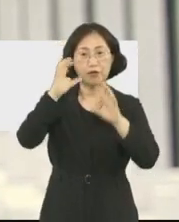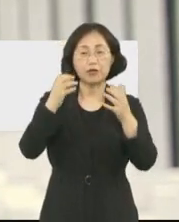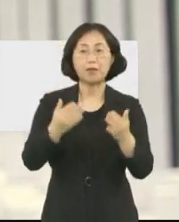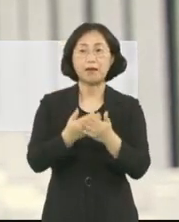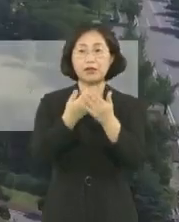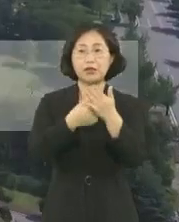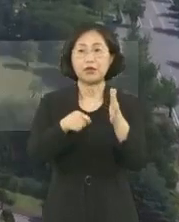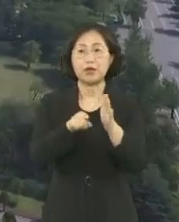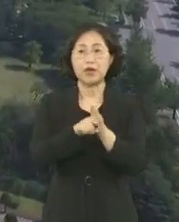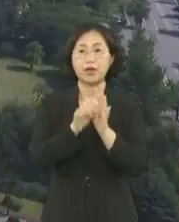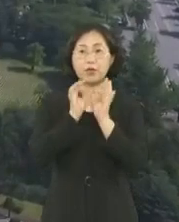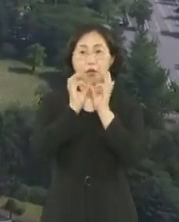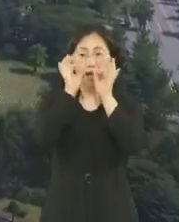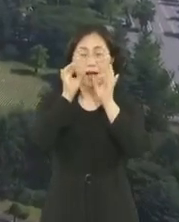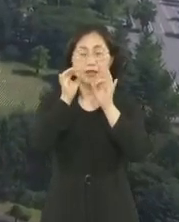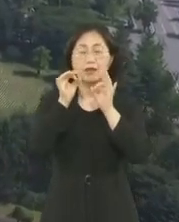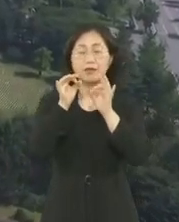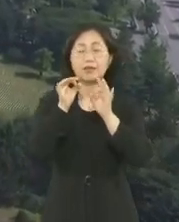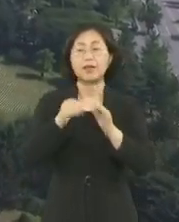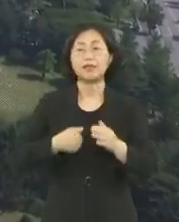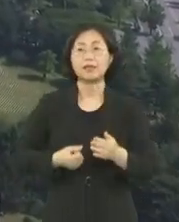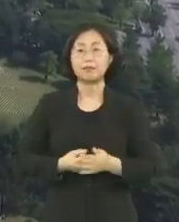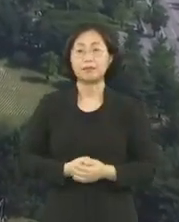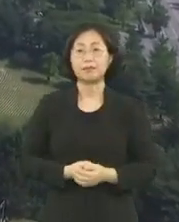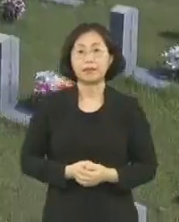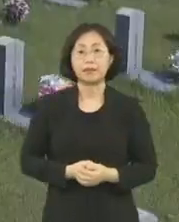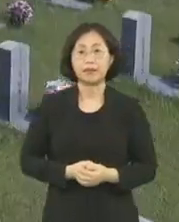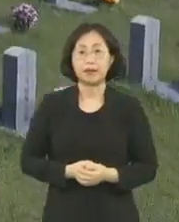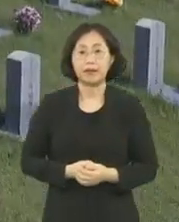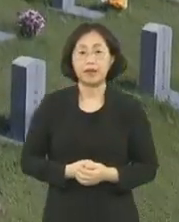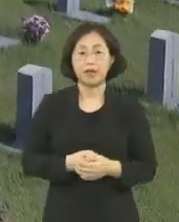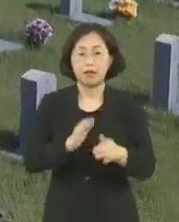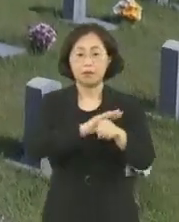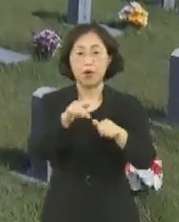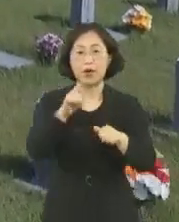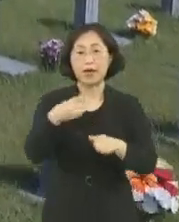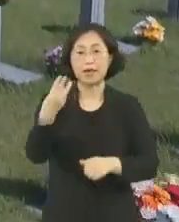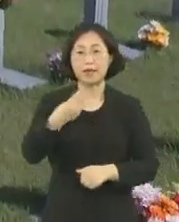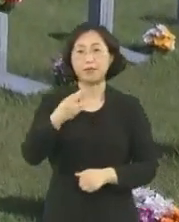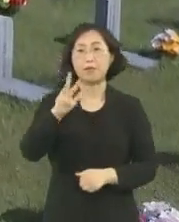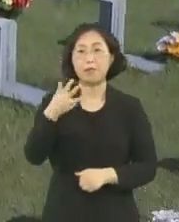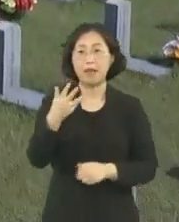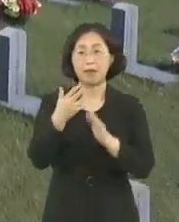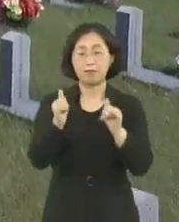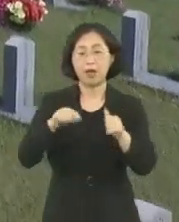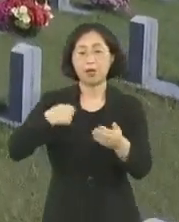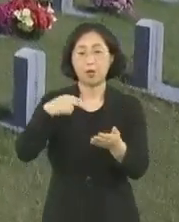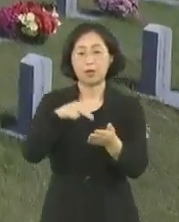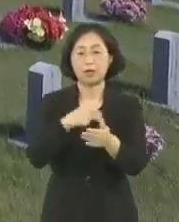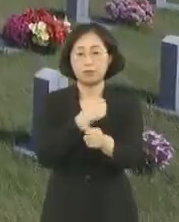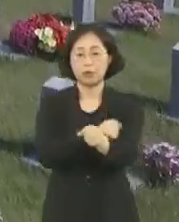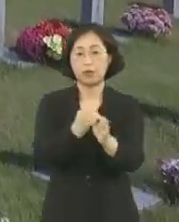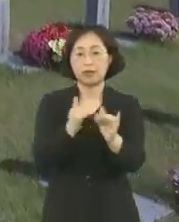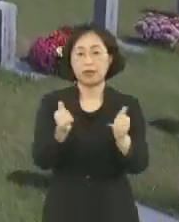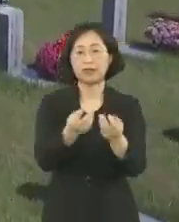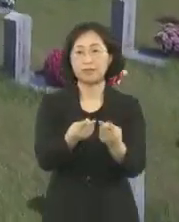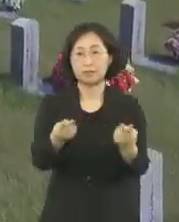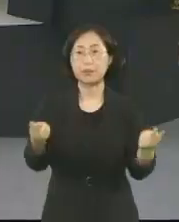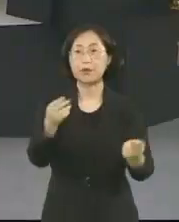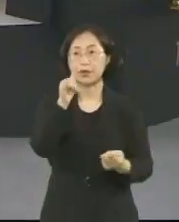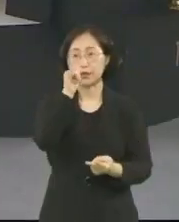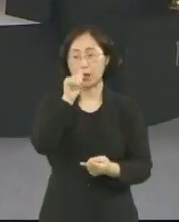다짐합니다. 대전 현충원 독립유공자 묘역에는 현재 3,800여 명의 독립지사 유해가 안장되어